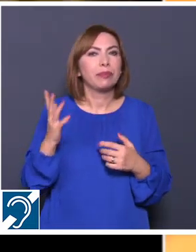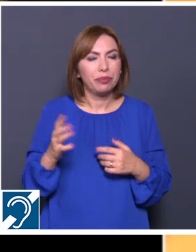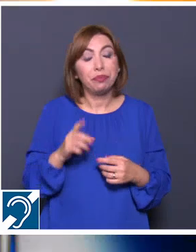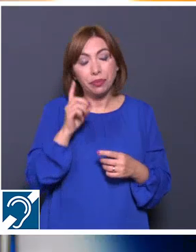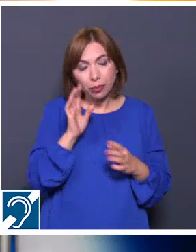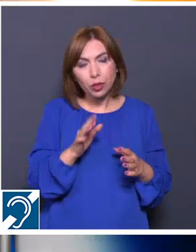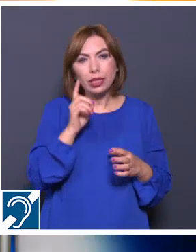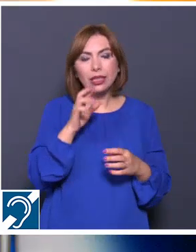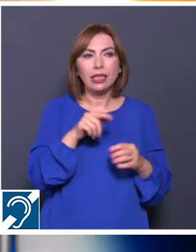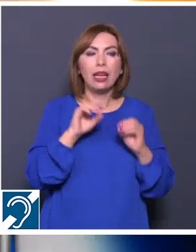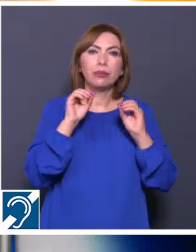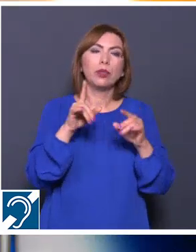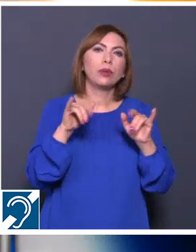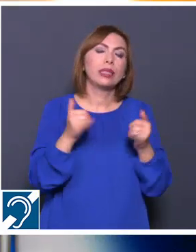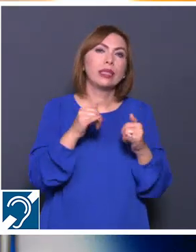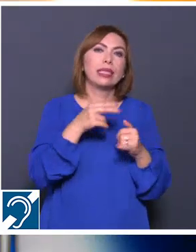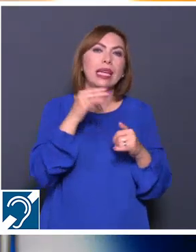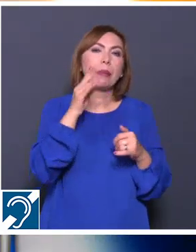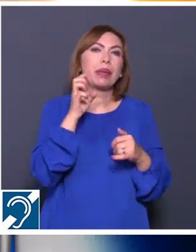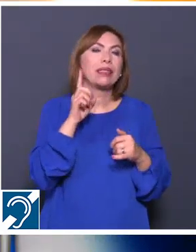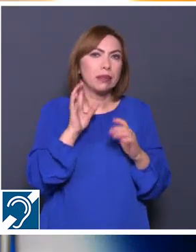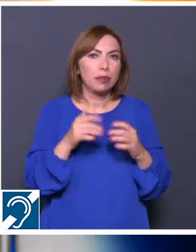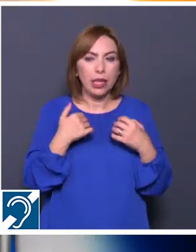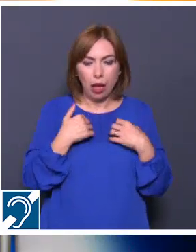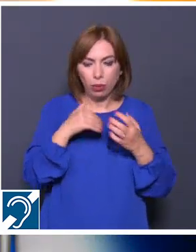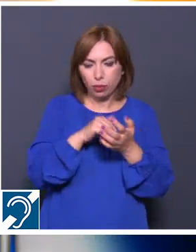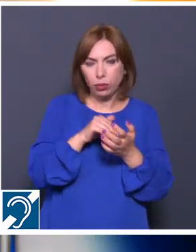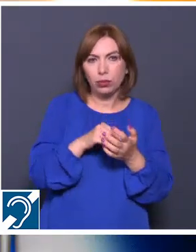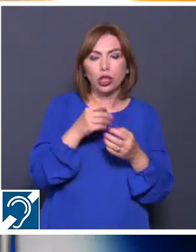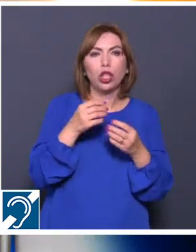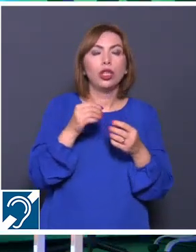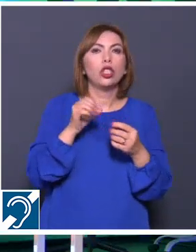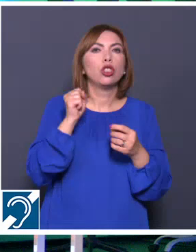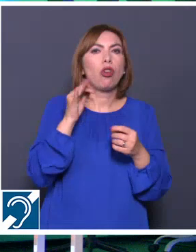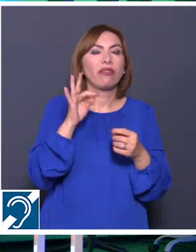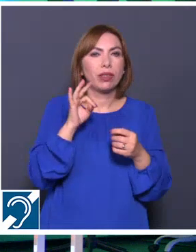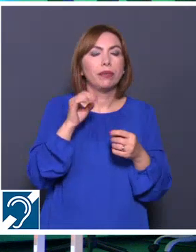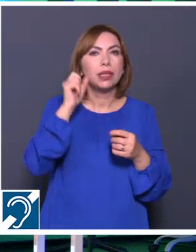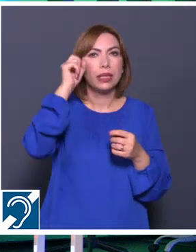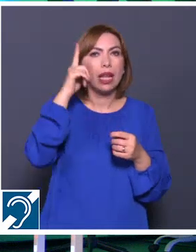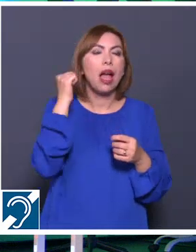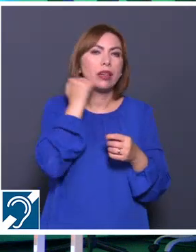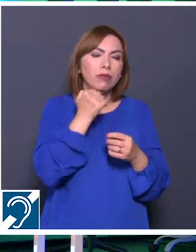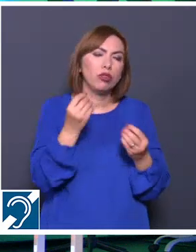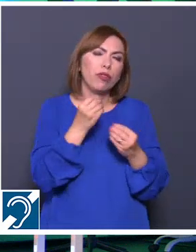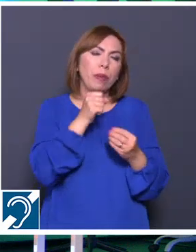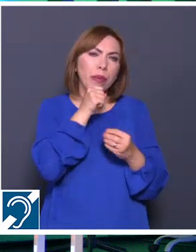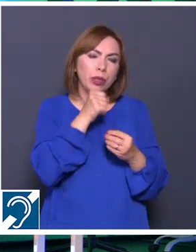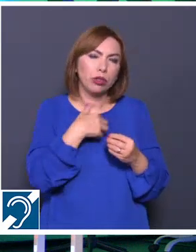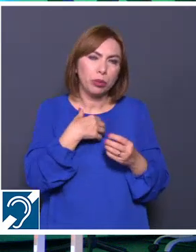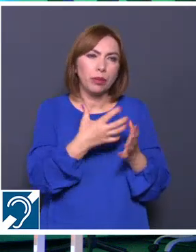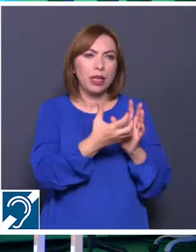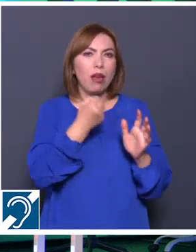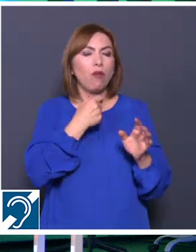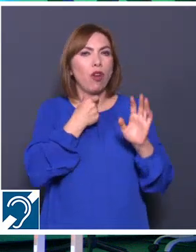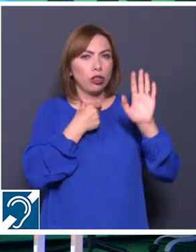într-o situație hibrid, să spunem, în care eu, un utilizator al unui soft de inteligență artificială, ceva mai priceput, iau vocea